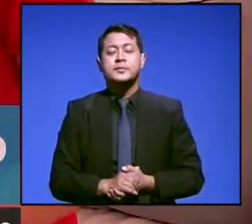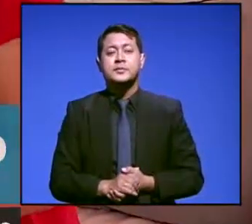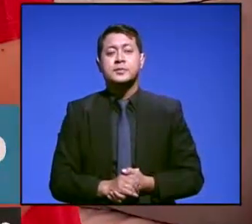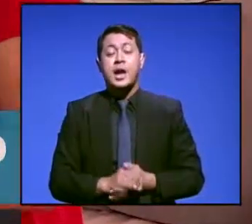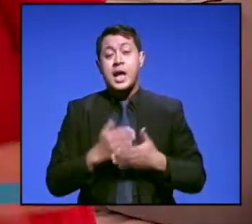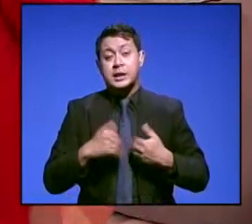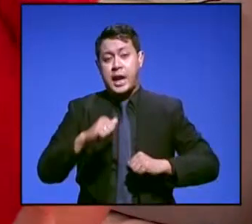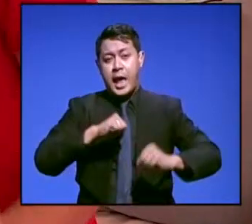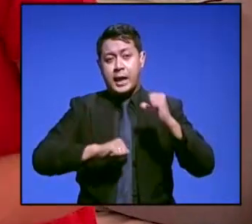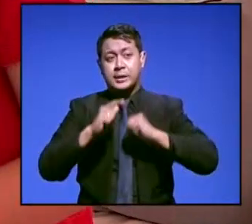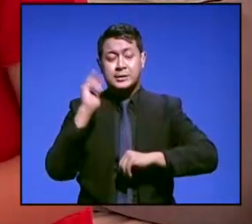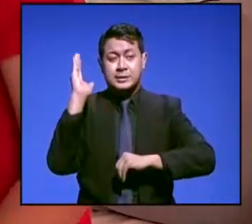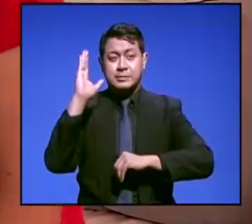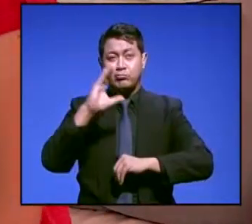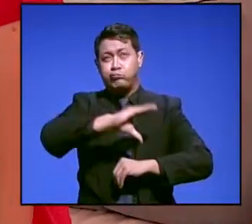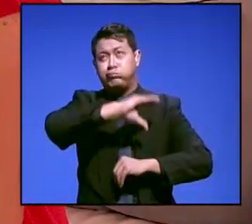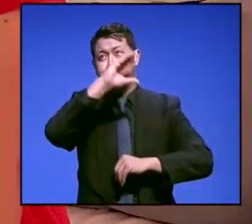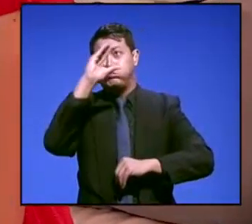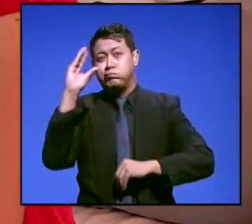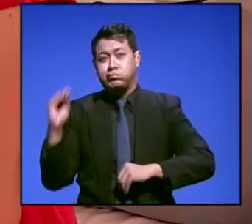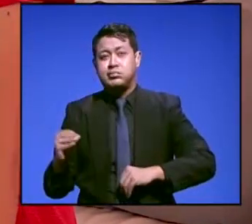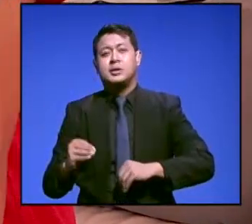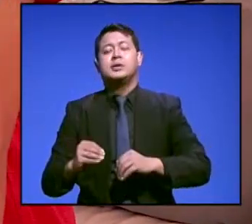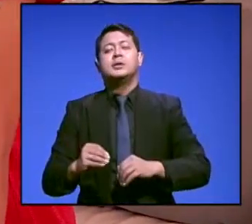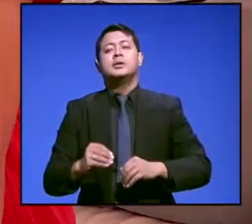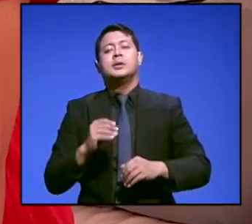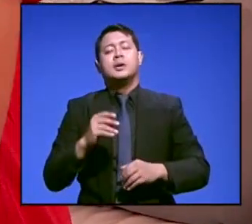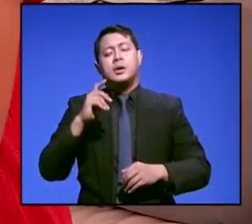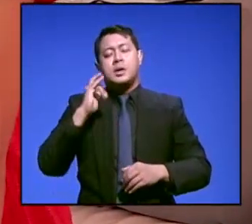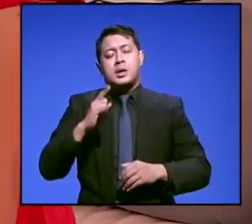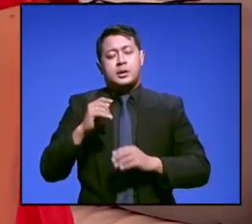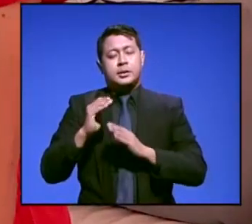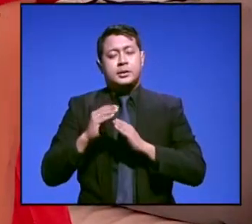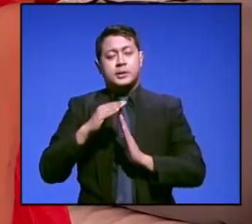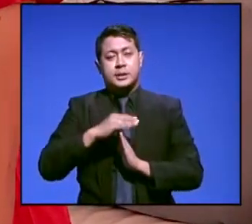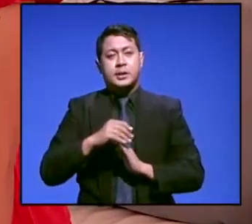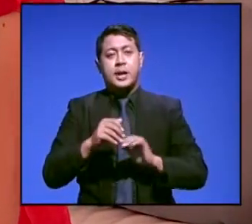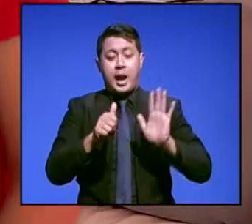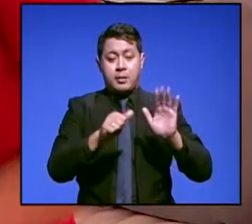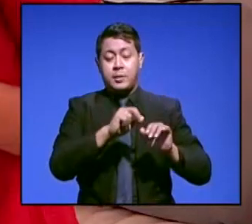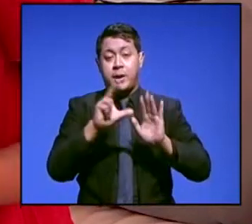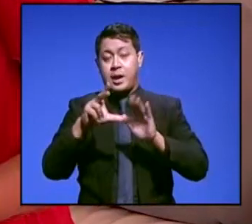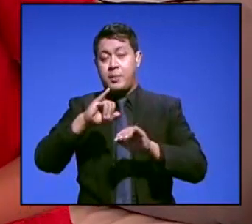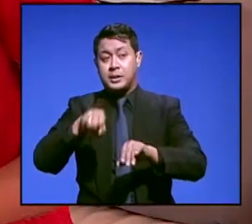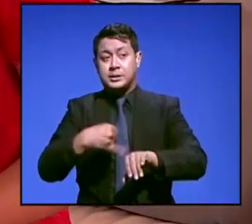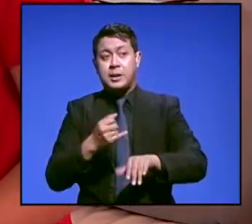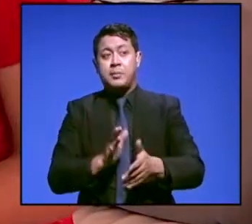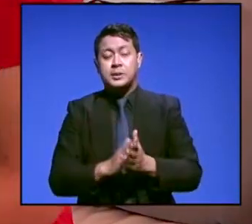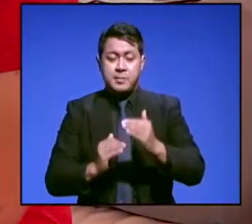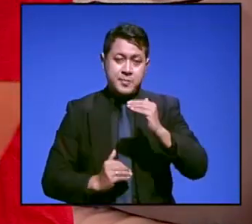Nah, setelah aktivitas seharian, jangan lupa untuk istirahat. Waktu tidur yang cukup adalah 6-8 jam sehari, karena tidur yang cukup